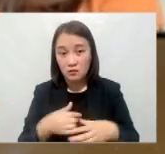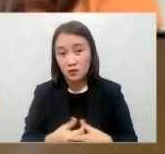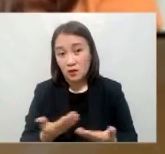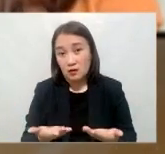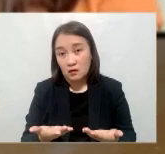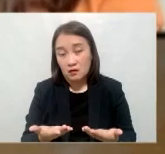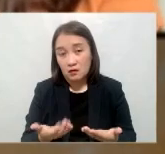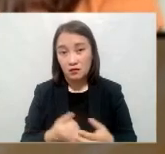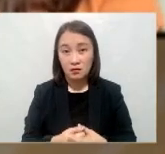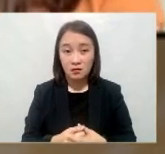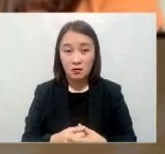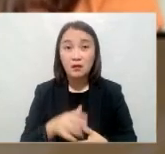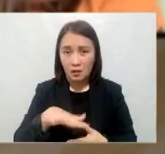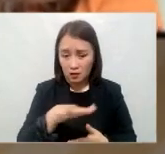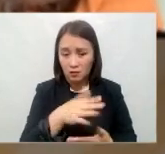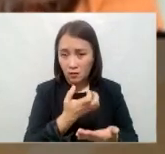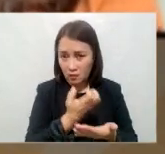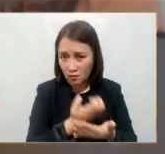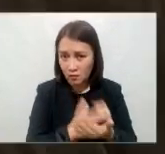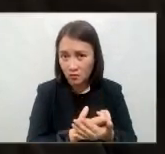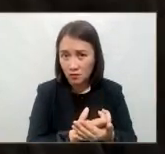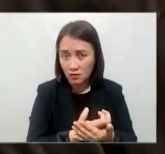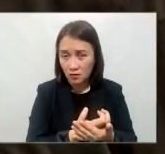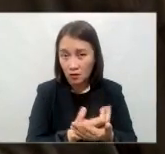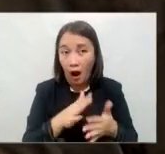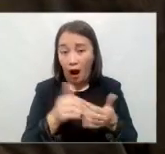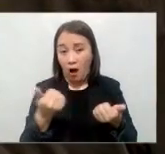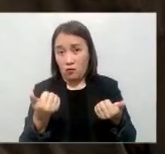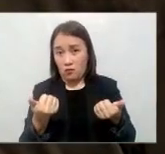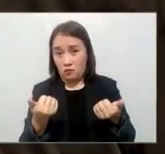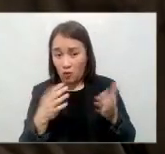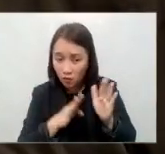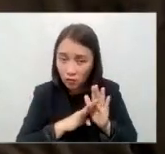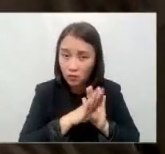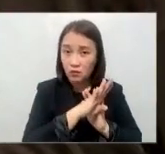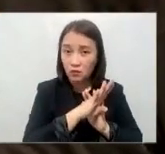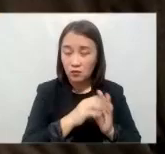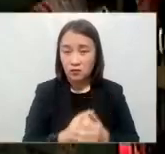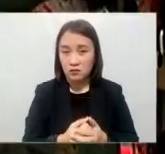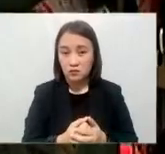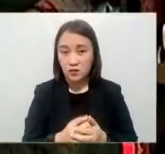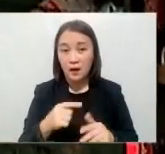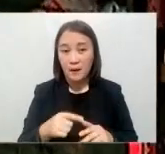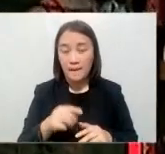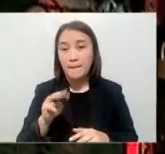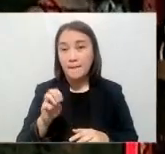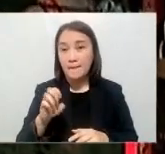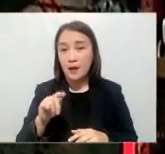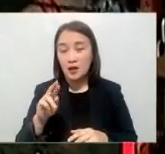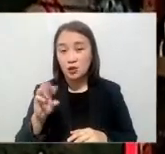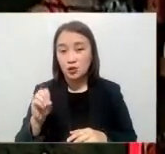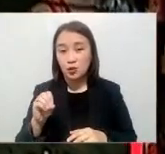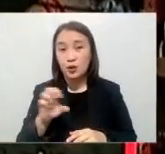yung ating ekonomiya hindi rin naman basta-basta gugulong. Isa ang Metro East Labor Foundation sa mga grupo na naghain ng